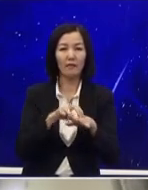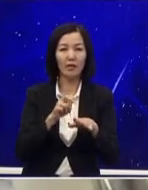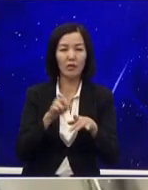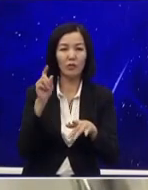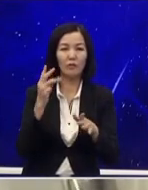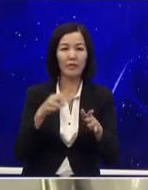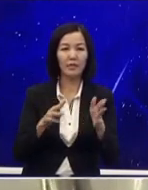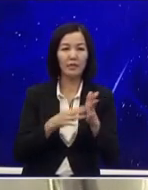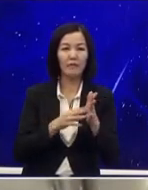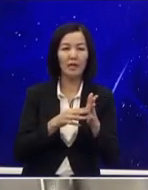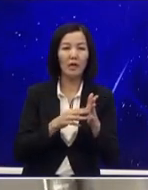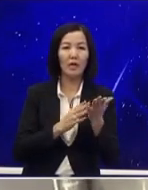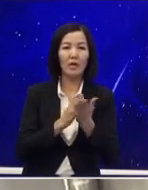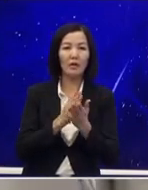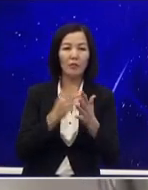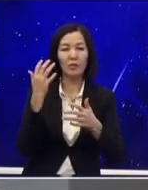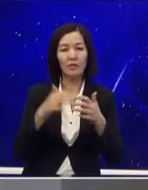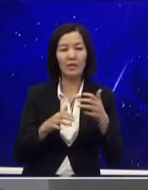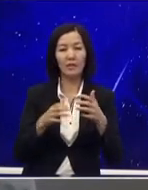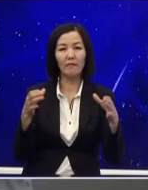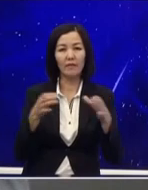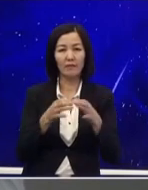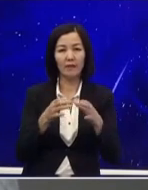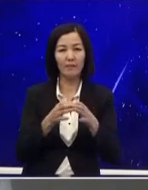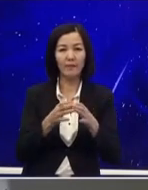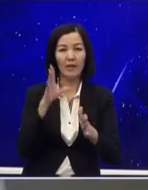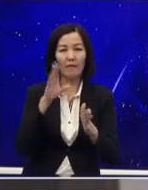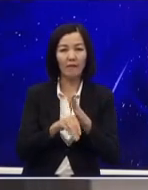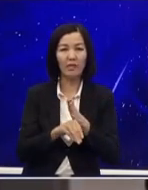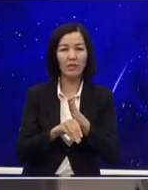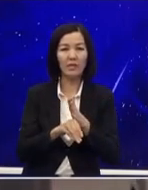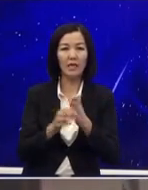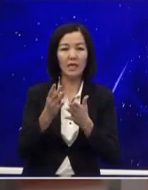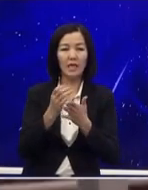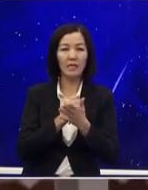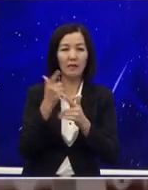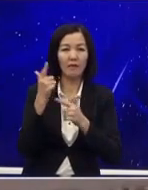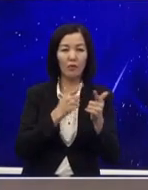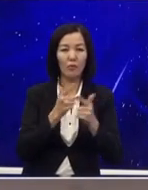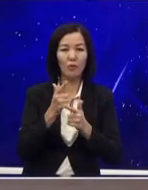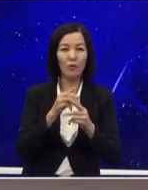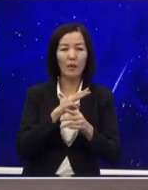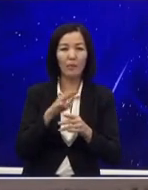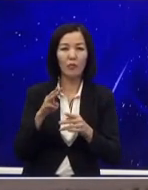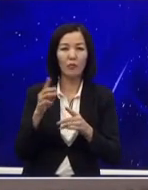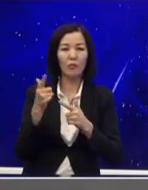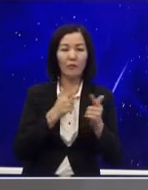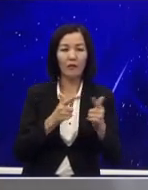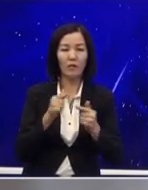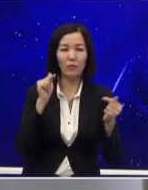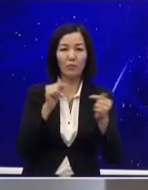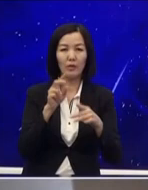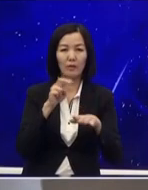и 129 работников среднего звена. Они вошли в кадровый резерв и готовы в любую минуту выйти на борьбу